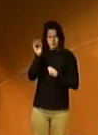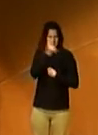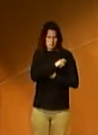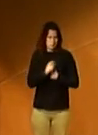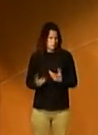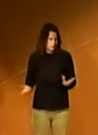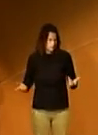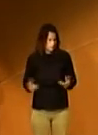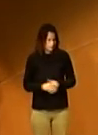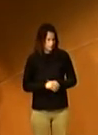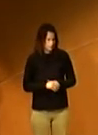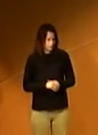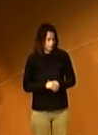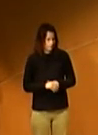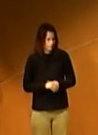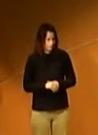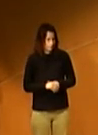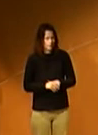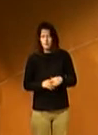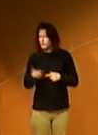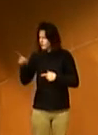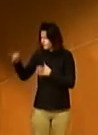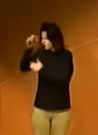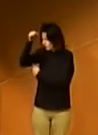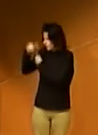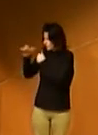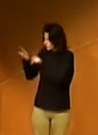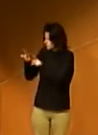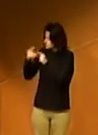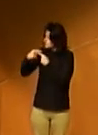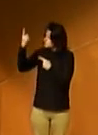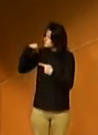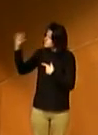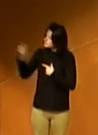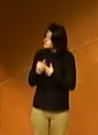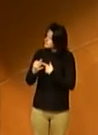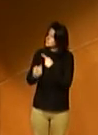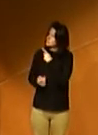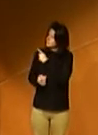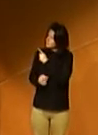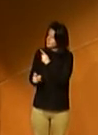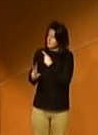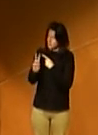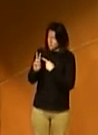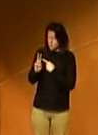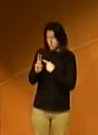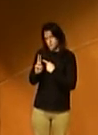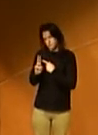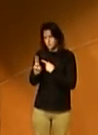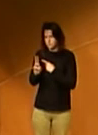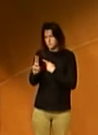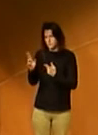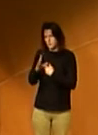à m'y faire. Aussi, je me souviens que vous me disiez aussi que ça, c'était un travail qui nécessitait peut-être d'avoir plus